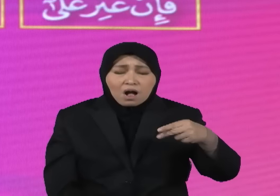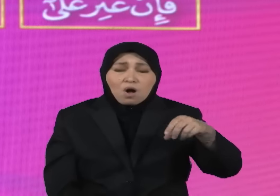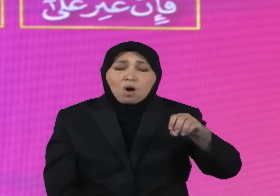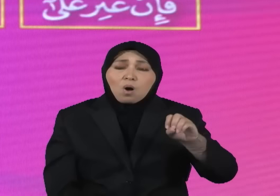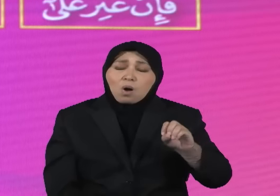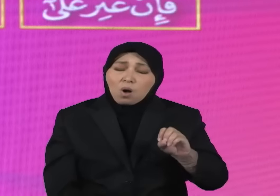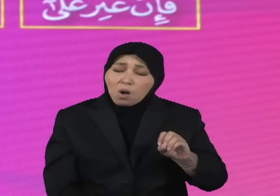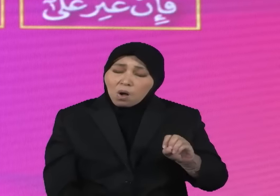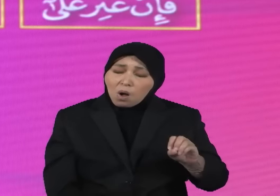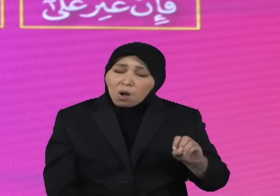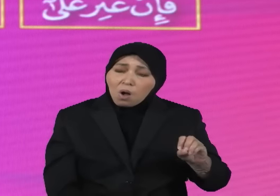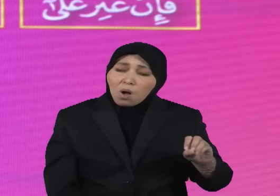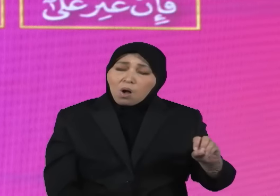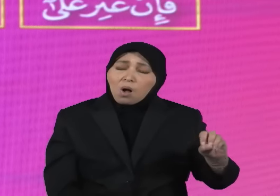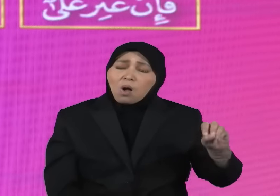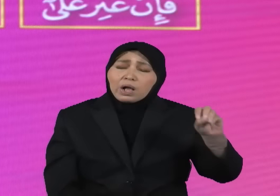mastahakko